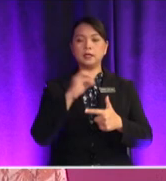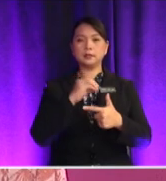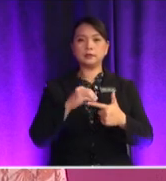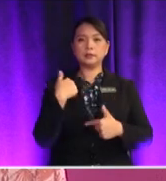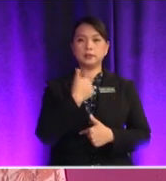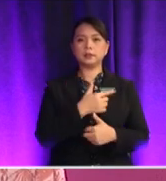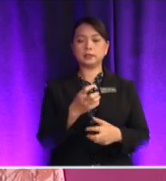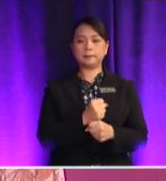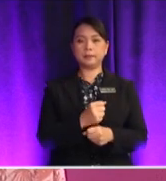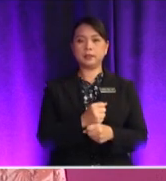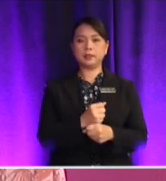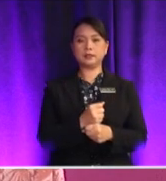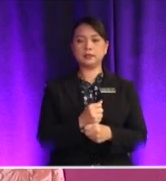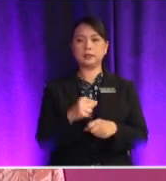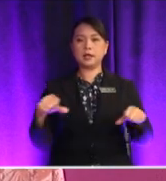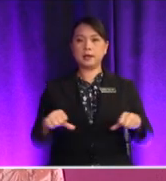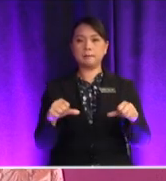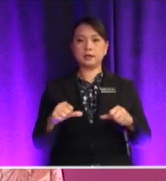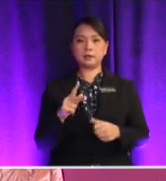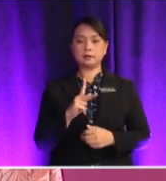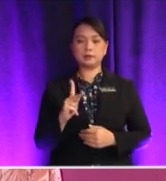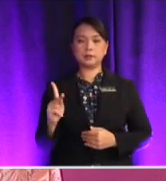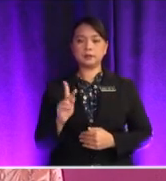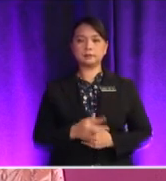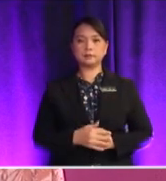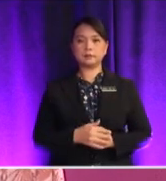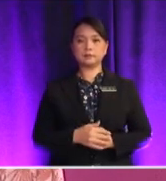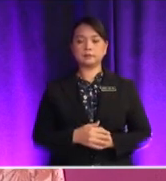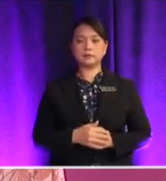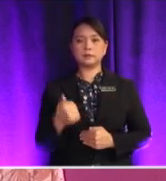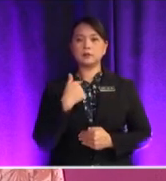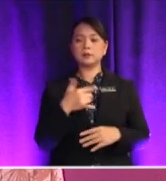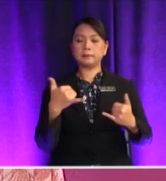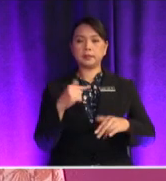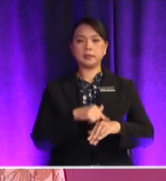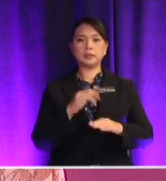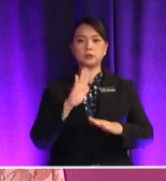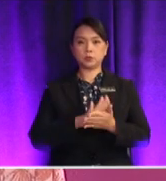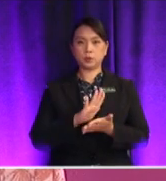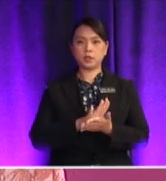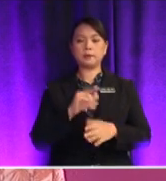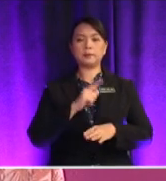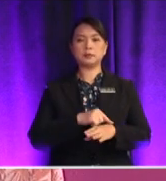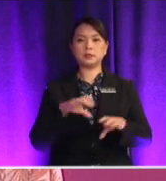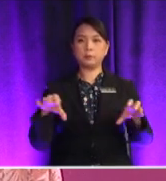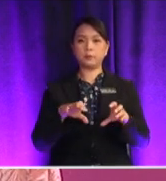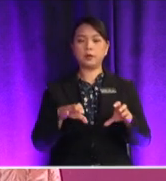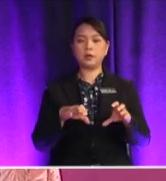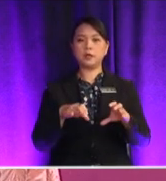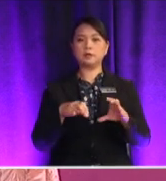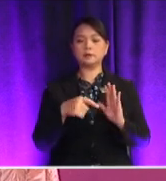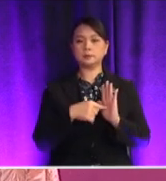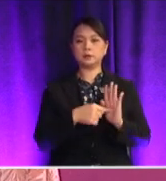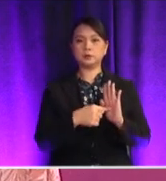keunikan rakyat Malaysia seperti yang Amal mainkan tadi, alat muzik tu kita mainkan semasa di sekolah, semasa membuat persembahan. Ya? Jadi apa perasaan kita?